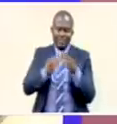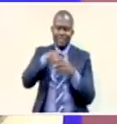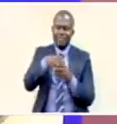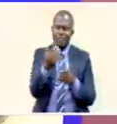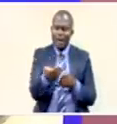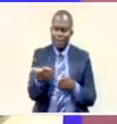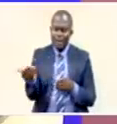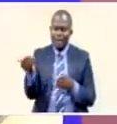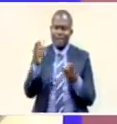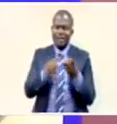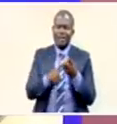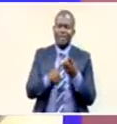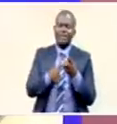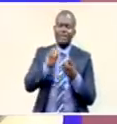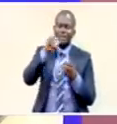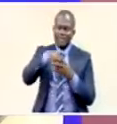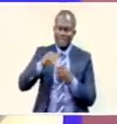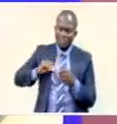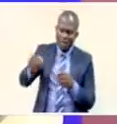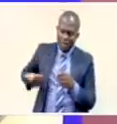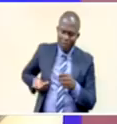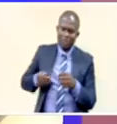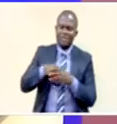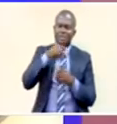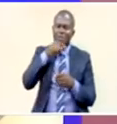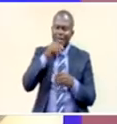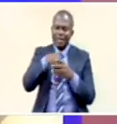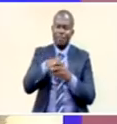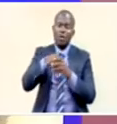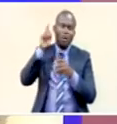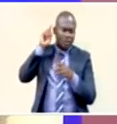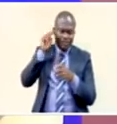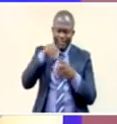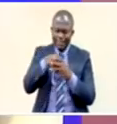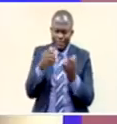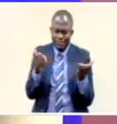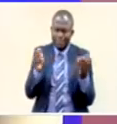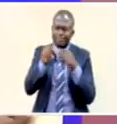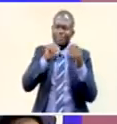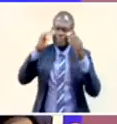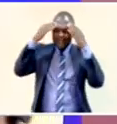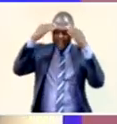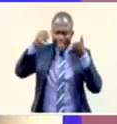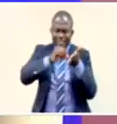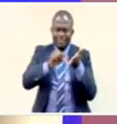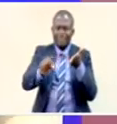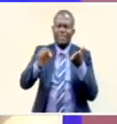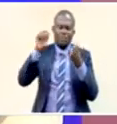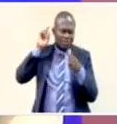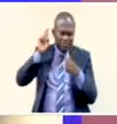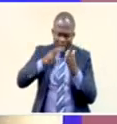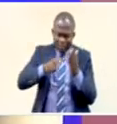abana kirimo abagore kirimo abagabo kirimo abantu batazi no kwandika no